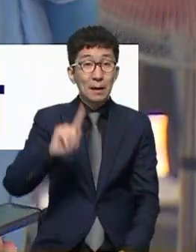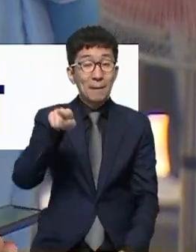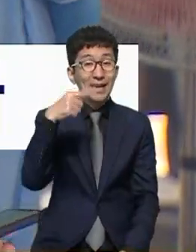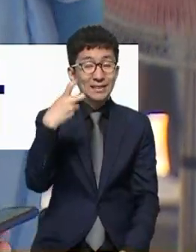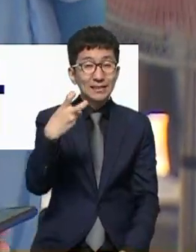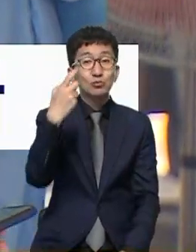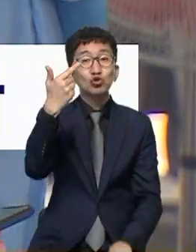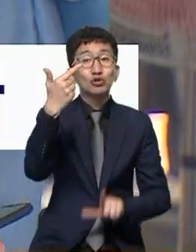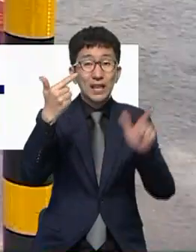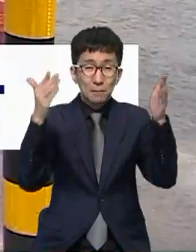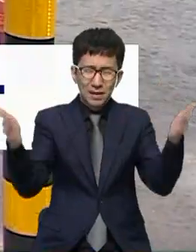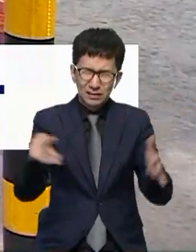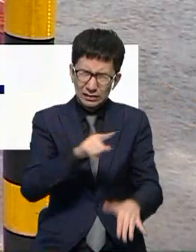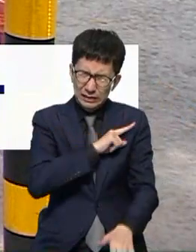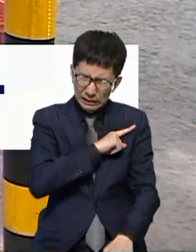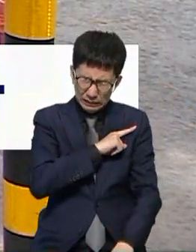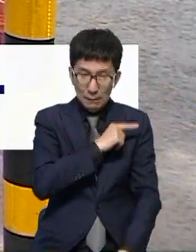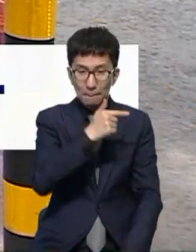가장 많았습니다.